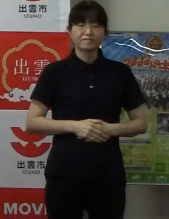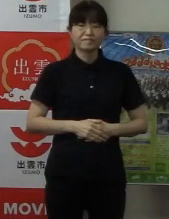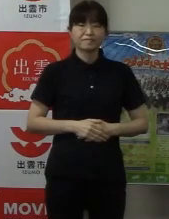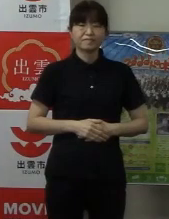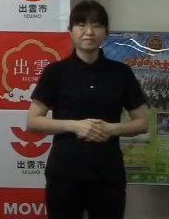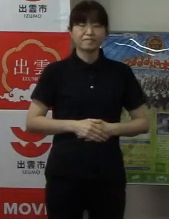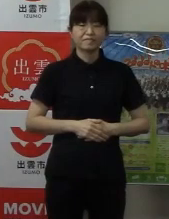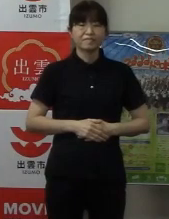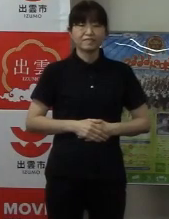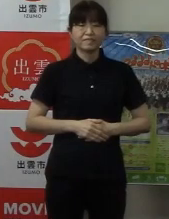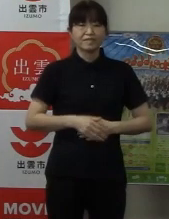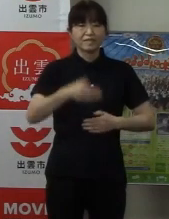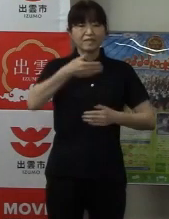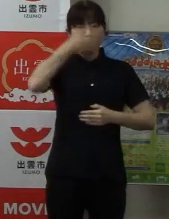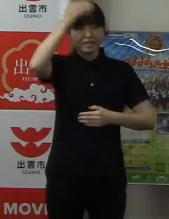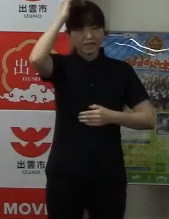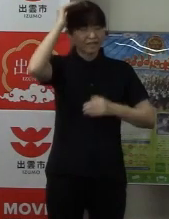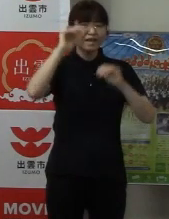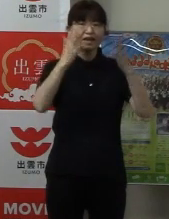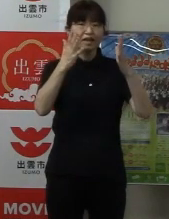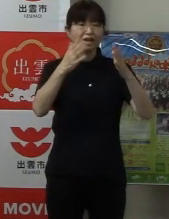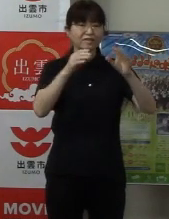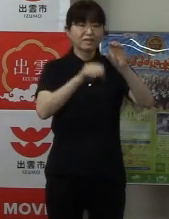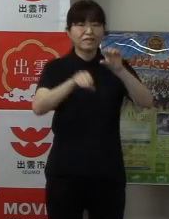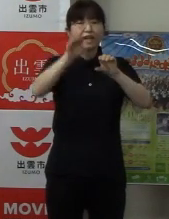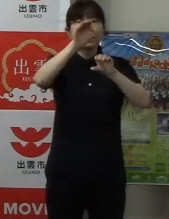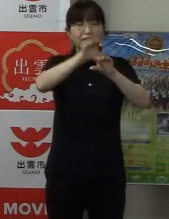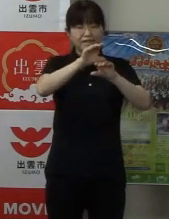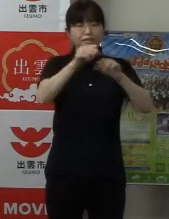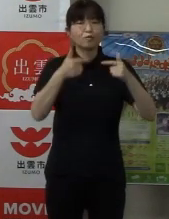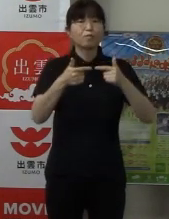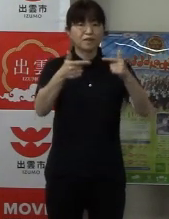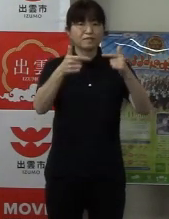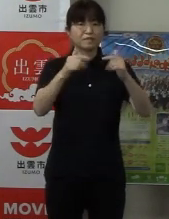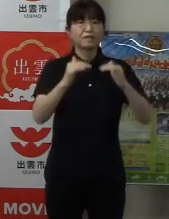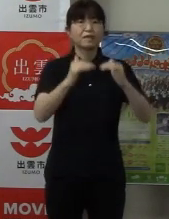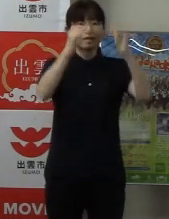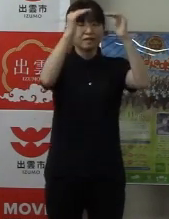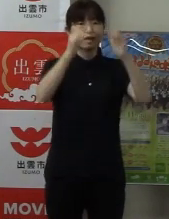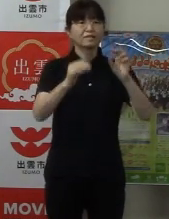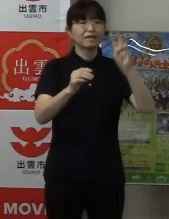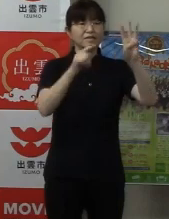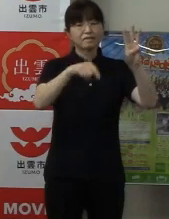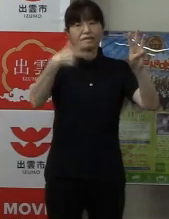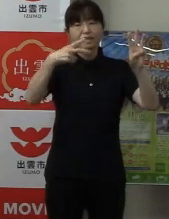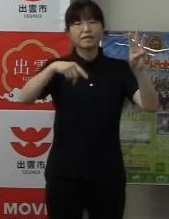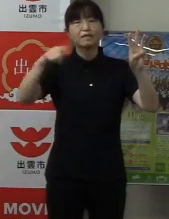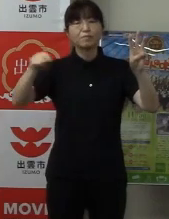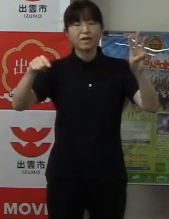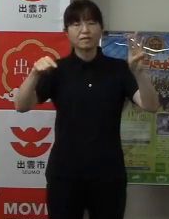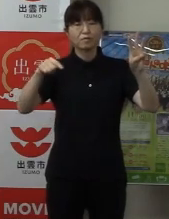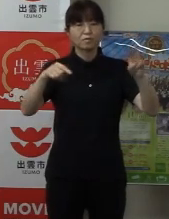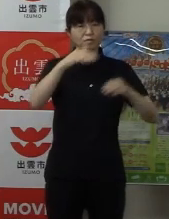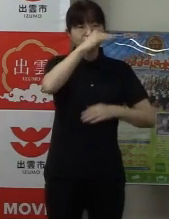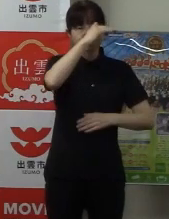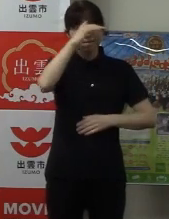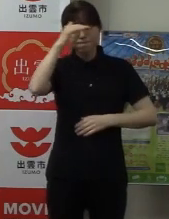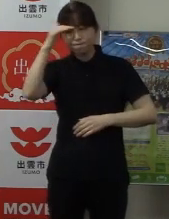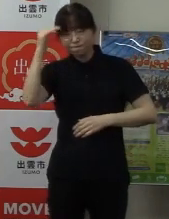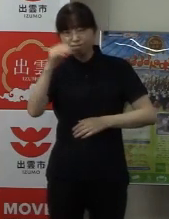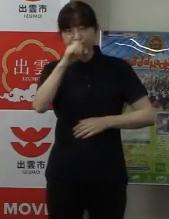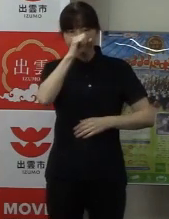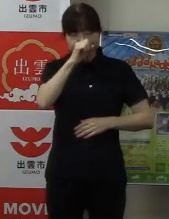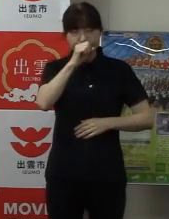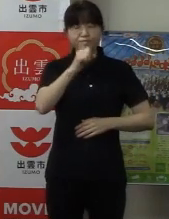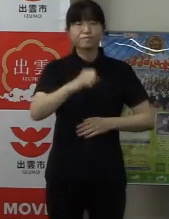屋根がない2階建てバスで、開放感もあり、これ高さも 3.7 メートルと高い位置から景色を眺めることができるというものであ